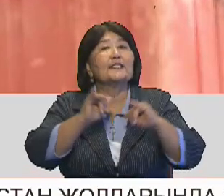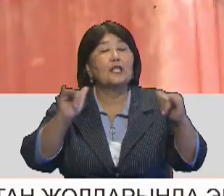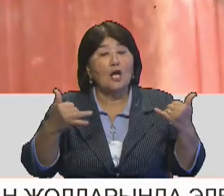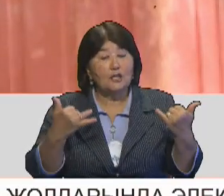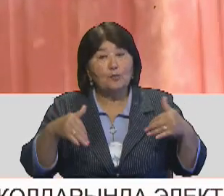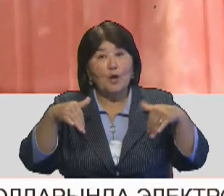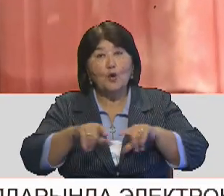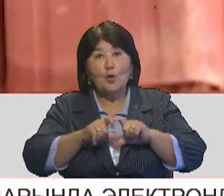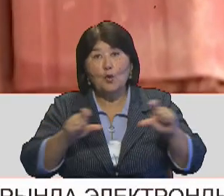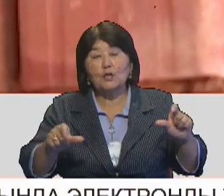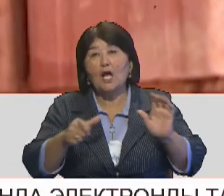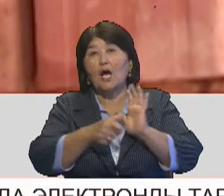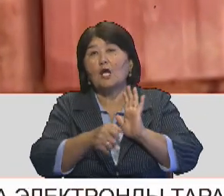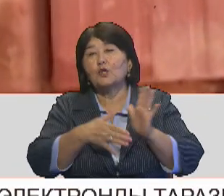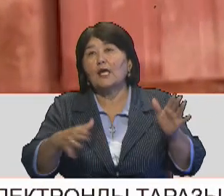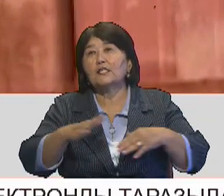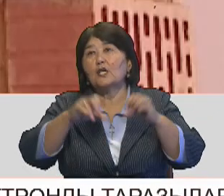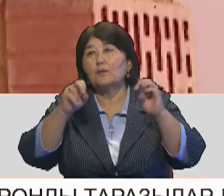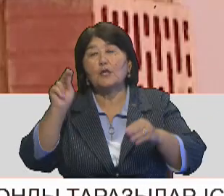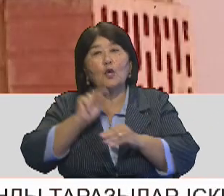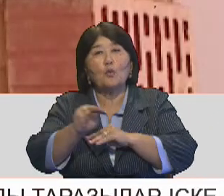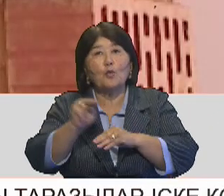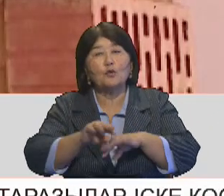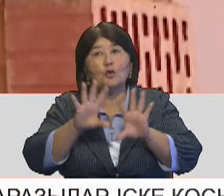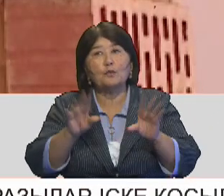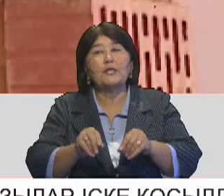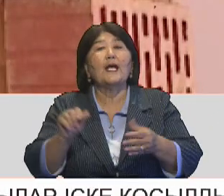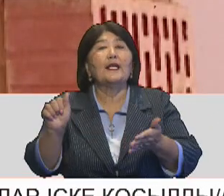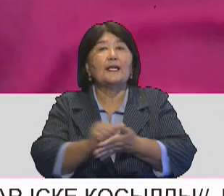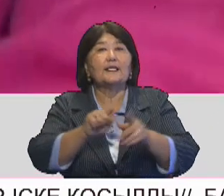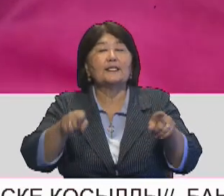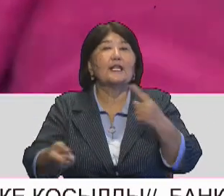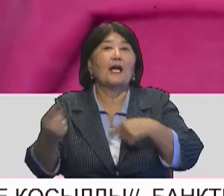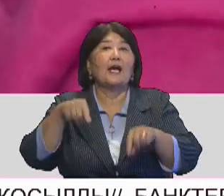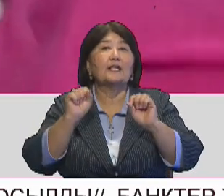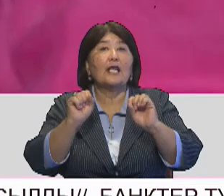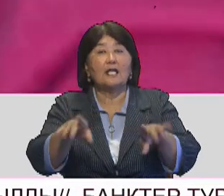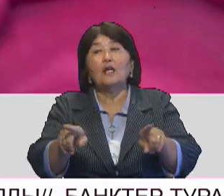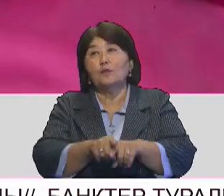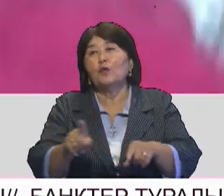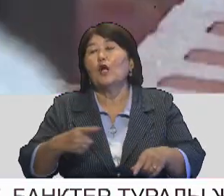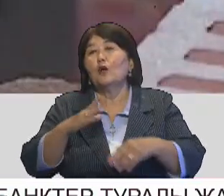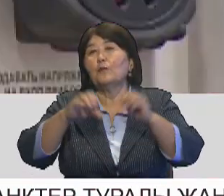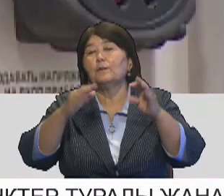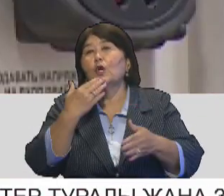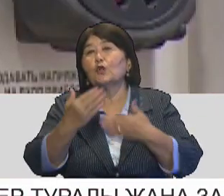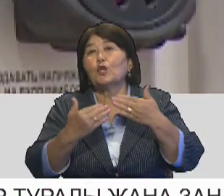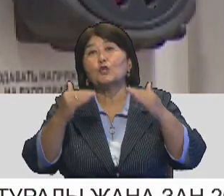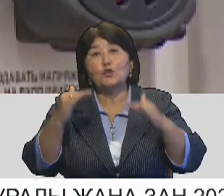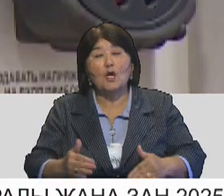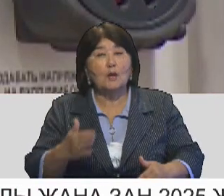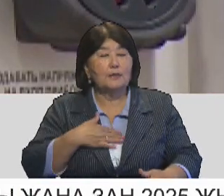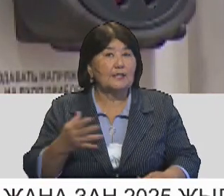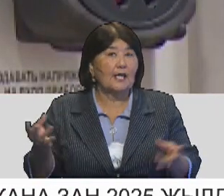биыл колледждердің 600-ден астам мамандықты оқыту бойынша лицензиялары қайтарылған. Өйткені бұл мамандықтарға қазір сұраныс төмен. Бізге